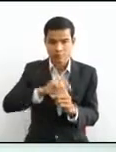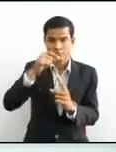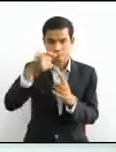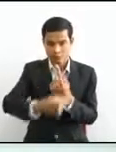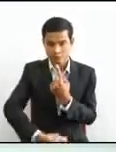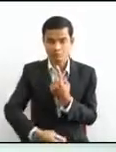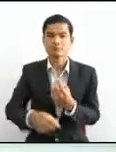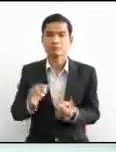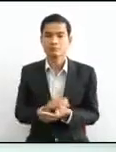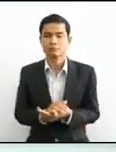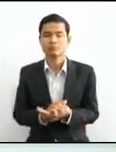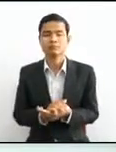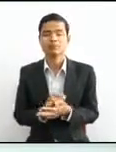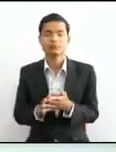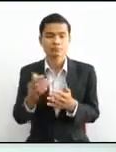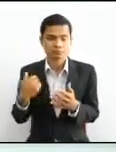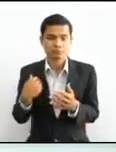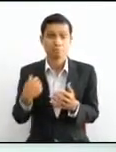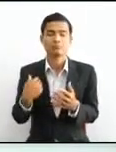chà lúng